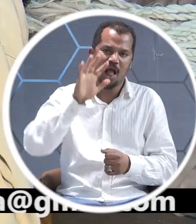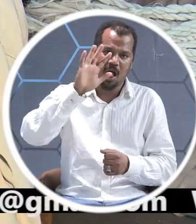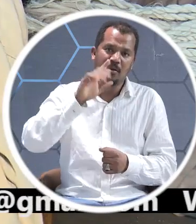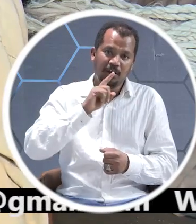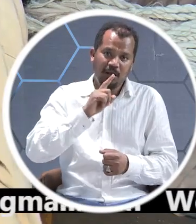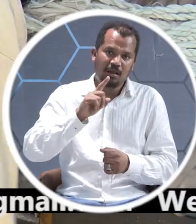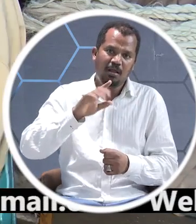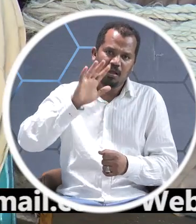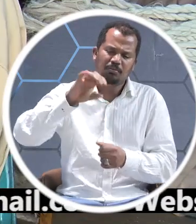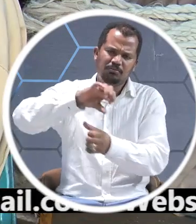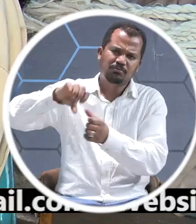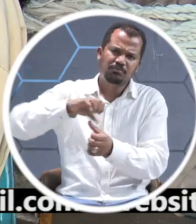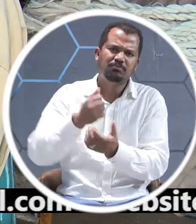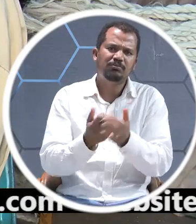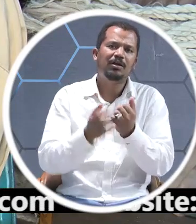ነው። አምስት ነን።